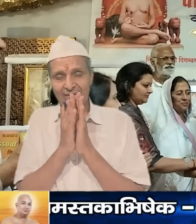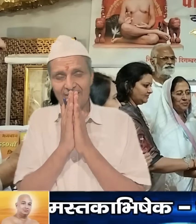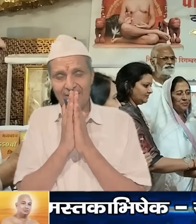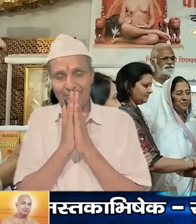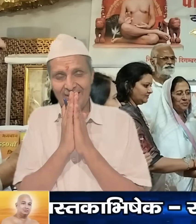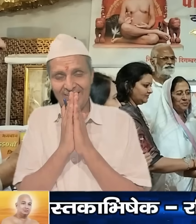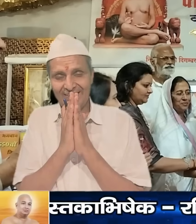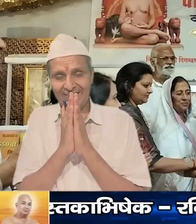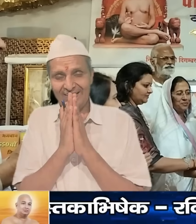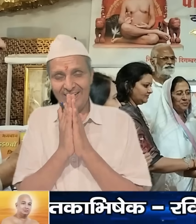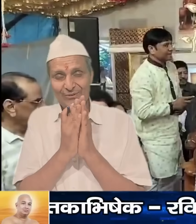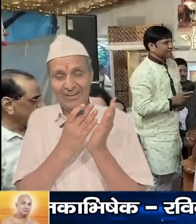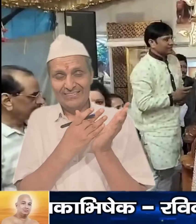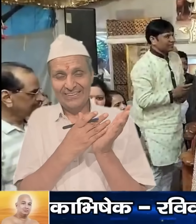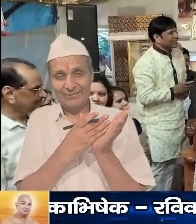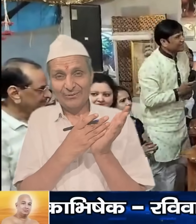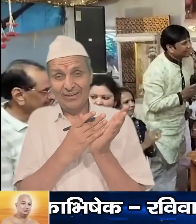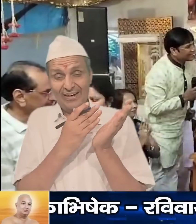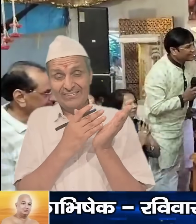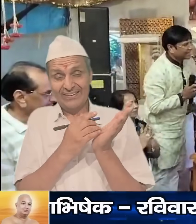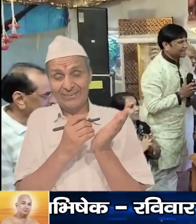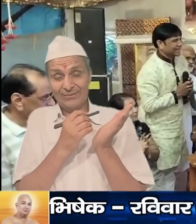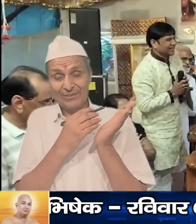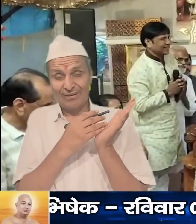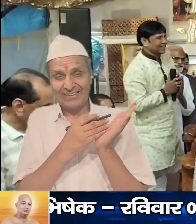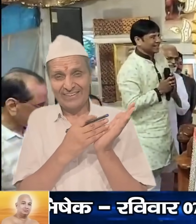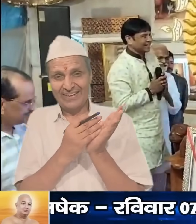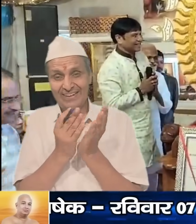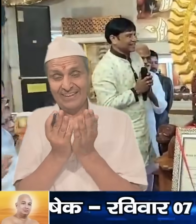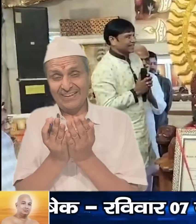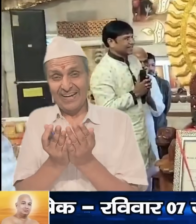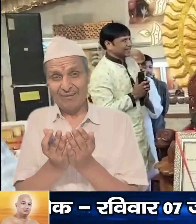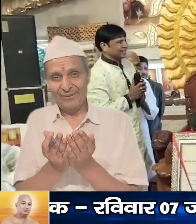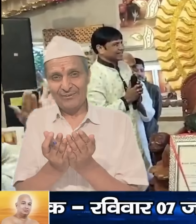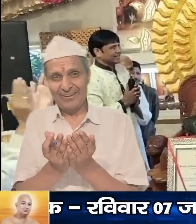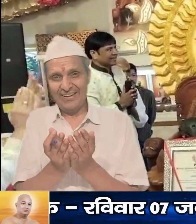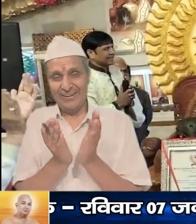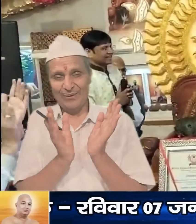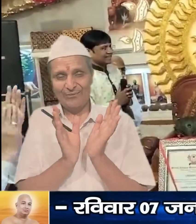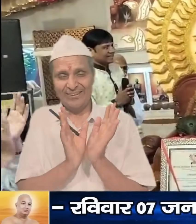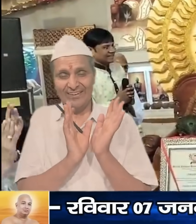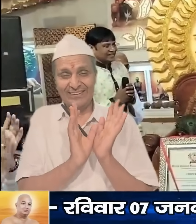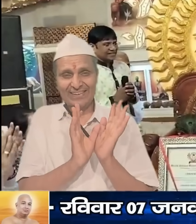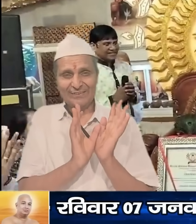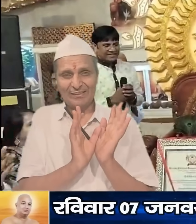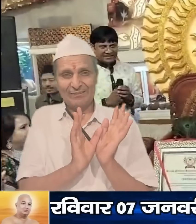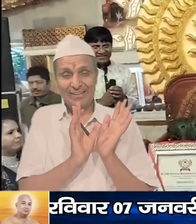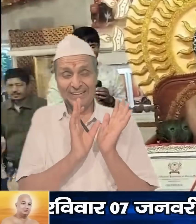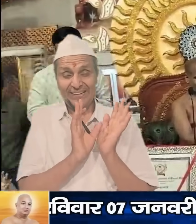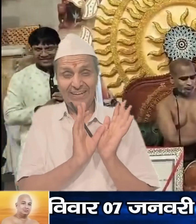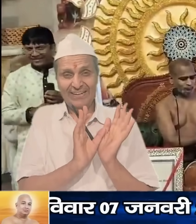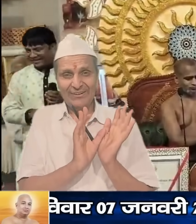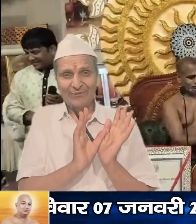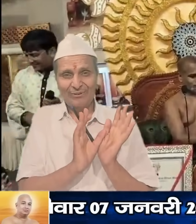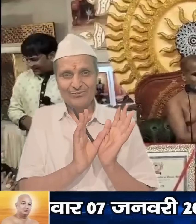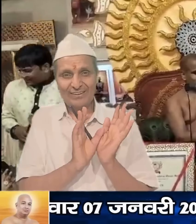दिया, ये मेरे नहीं है, ये तो आचार्य, तो आचार्य समाज की तरह कि ये आपके योग्य है। और फिर इस कश्मकश में